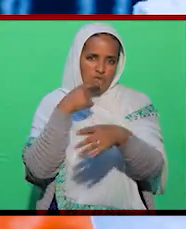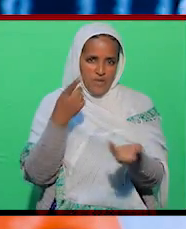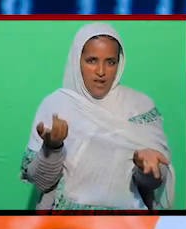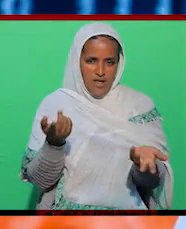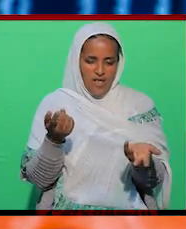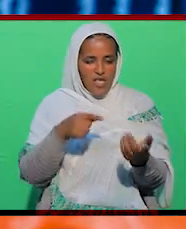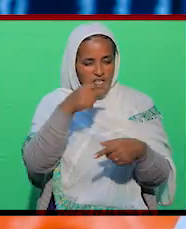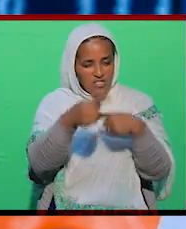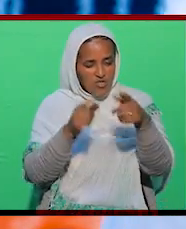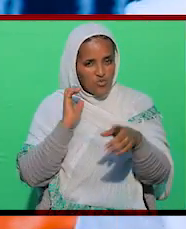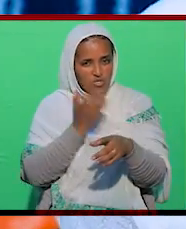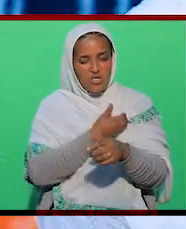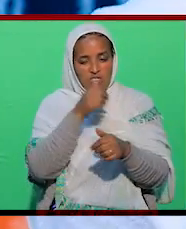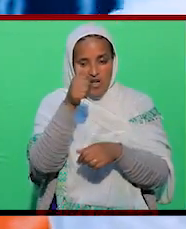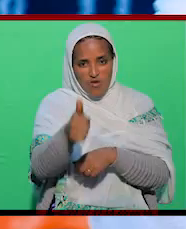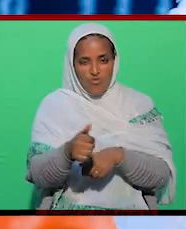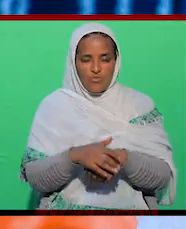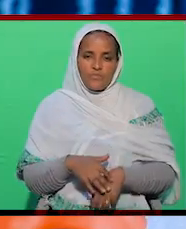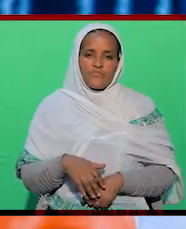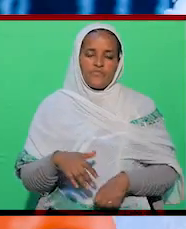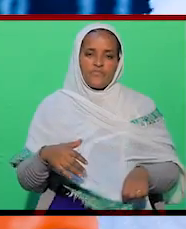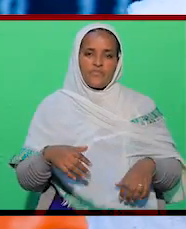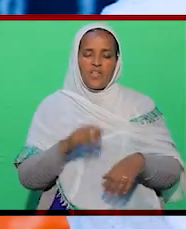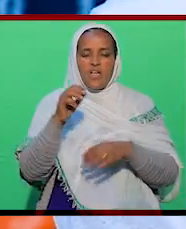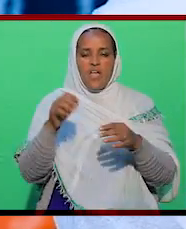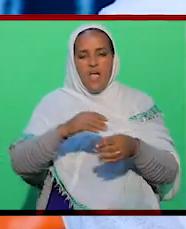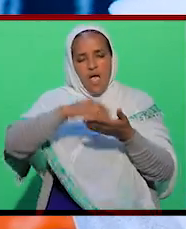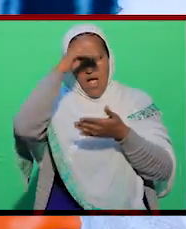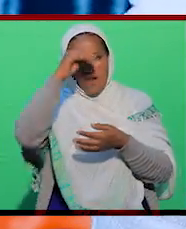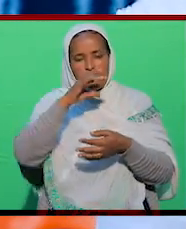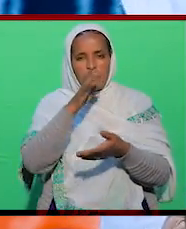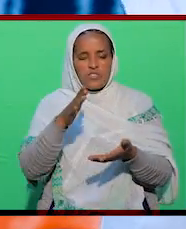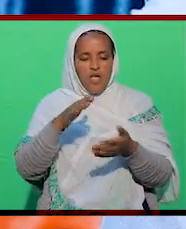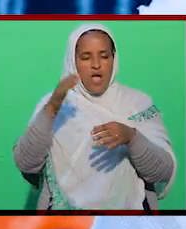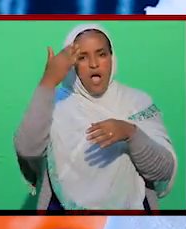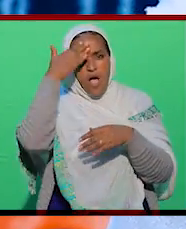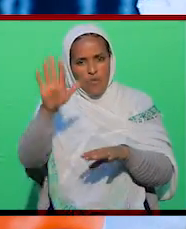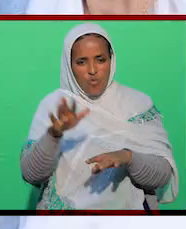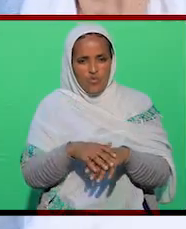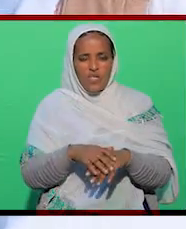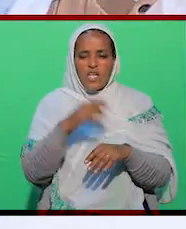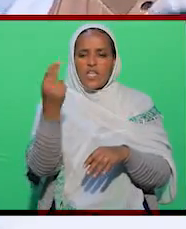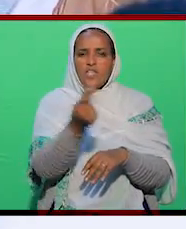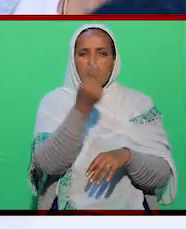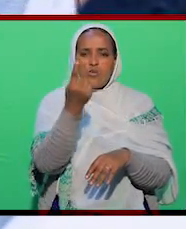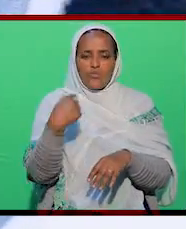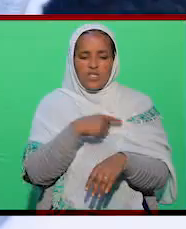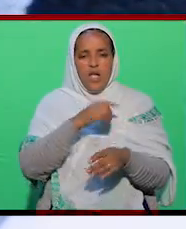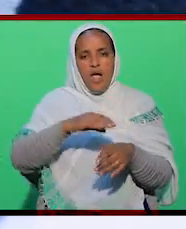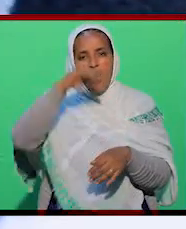ነበረ ቢዚ ነው ተባለ ይላል። ይኸው ሂደቶቻችን ራሱ በቃ አለመማራችንን፣